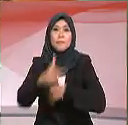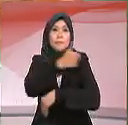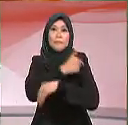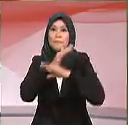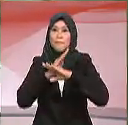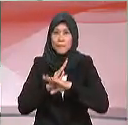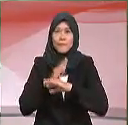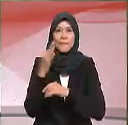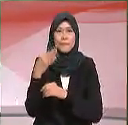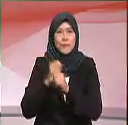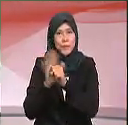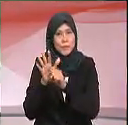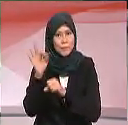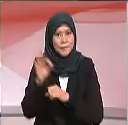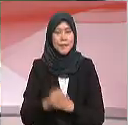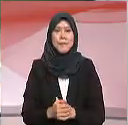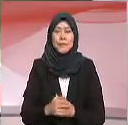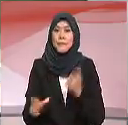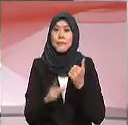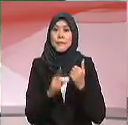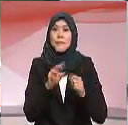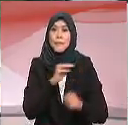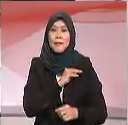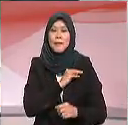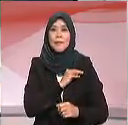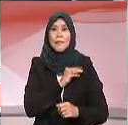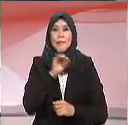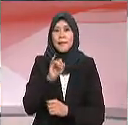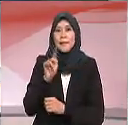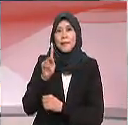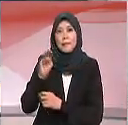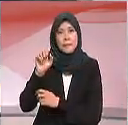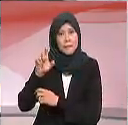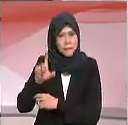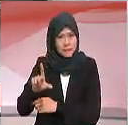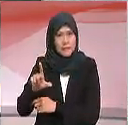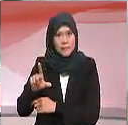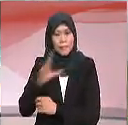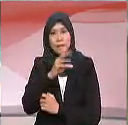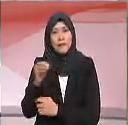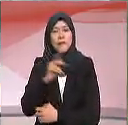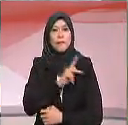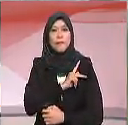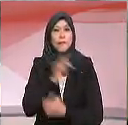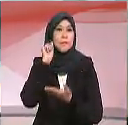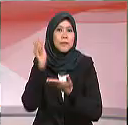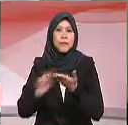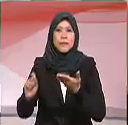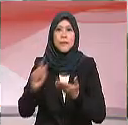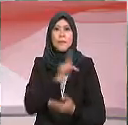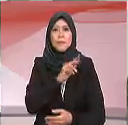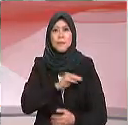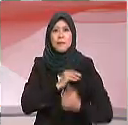vaksin COVID-19. Timbalan Menteri Pertahanan Datuk Seri Ikmal Hisham Abdul Aziz dan Ketua Setiausaha